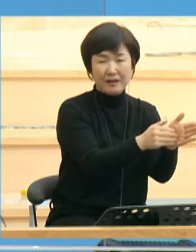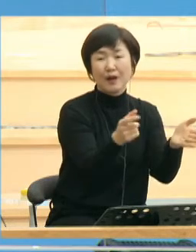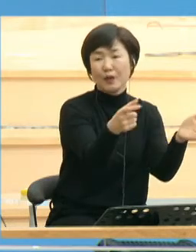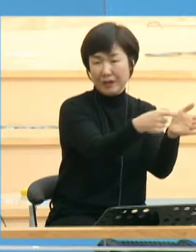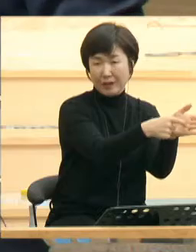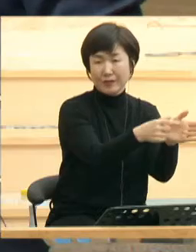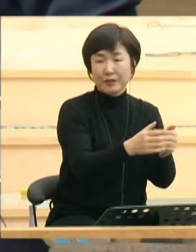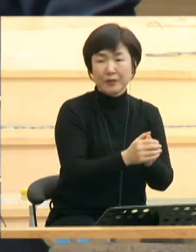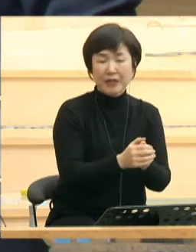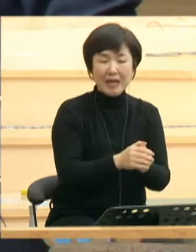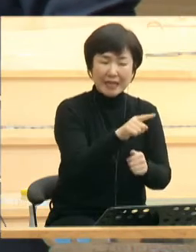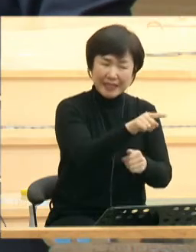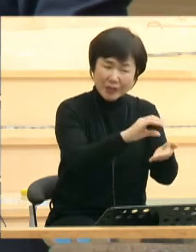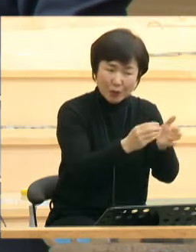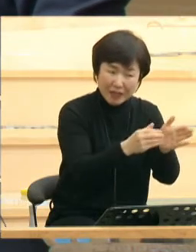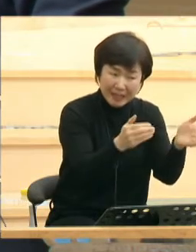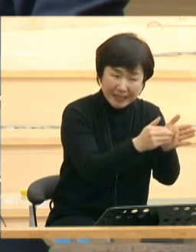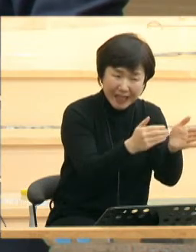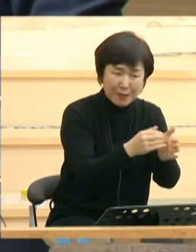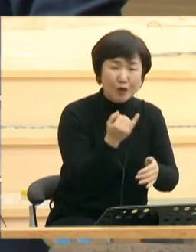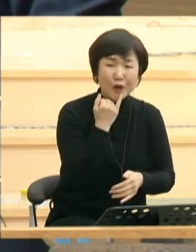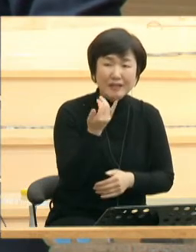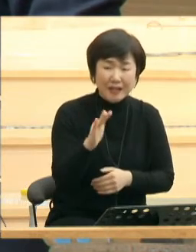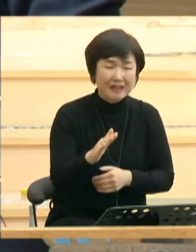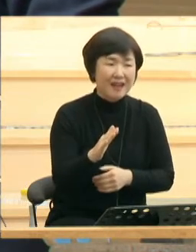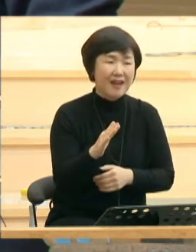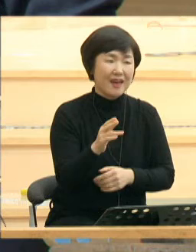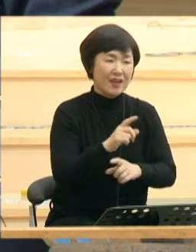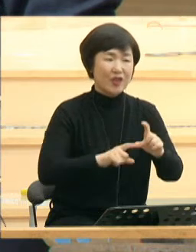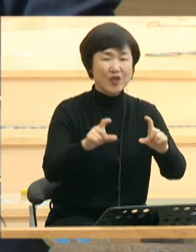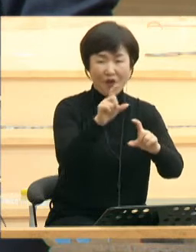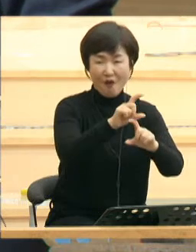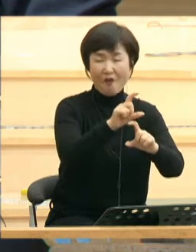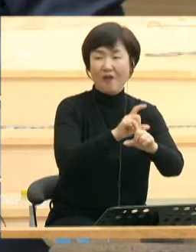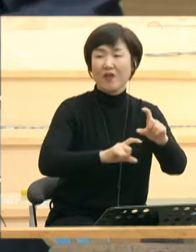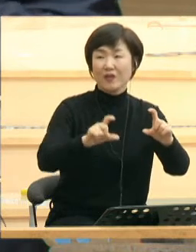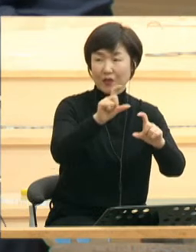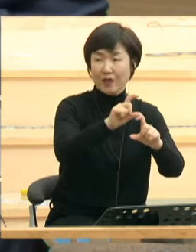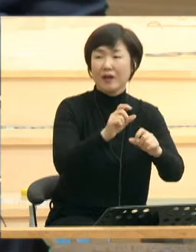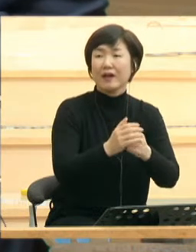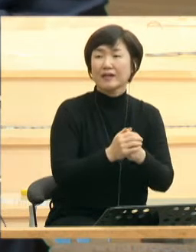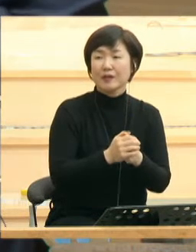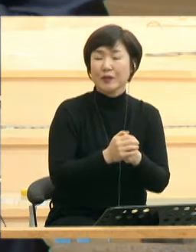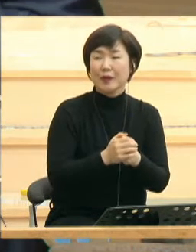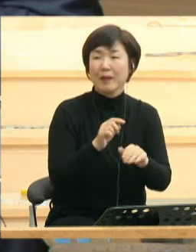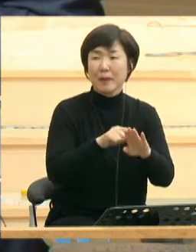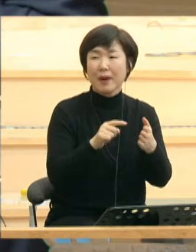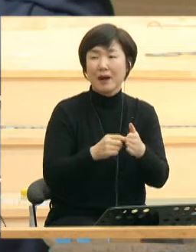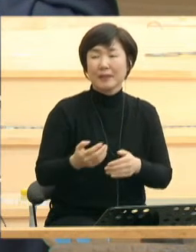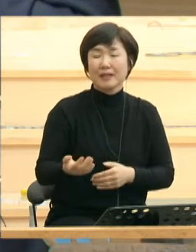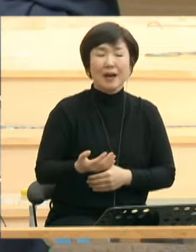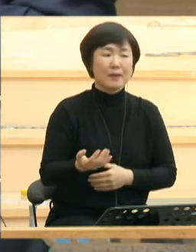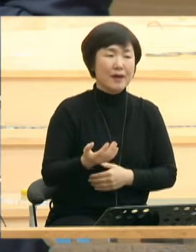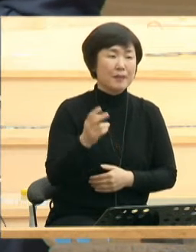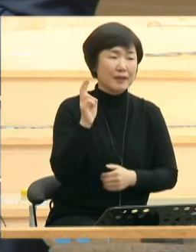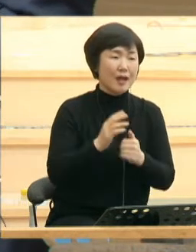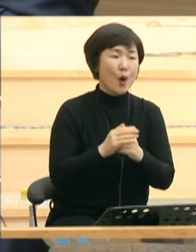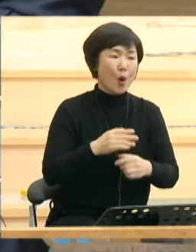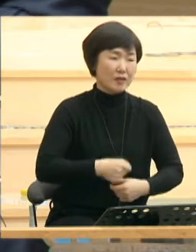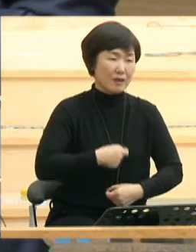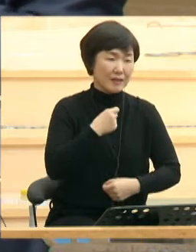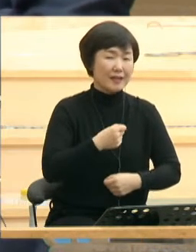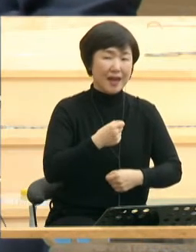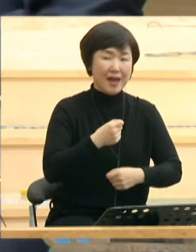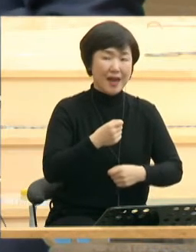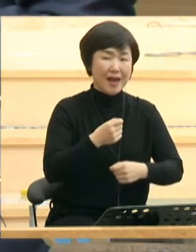그래도 모르겠습니다 많은 자 그래서 어떻게 되냐 그다음 절 도 보십시다 이런 마음이 아플 거에요 정직하게 오늘 설교를 잘